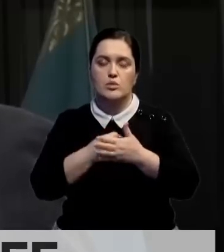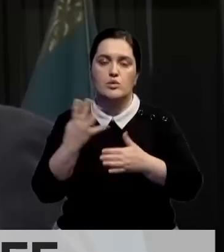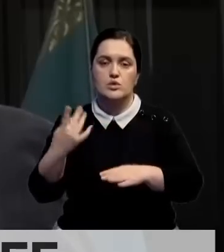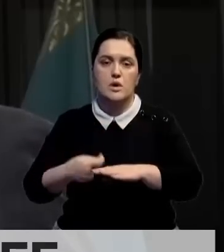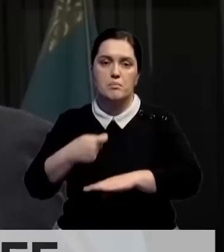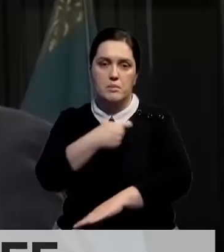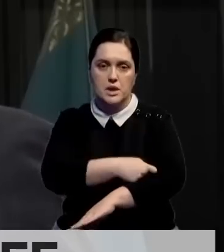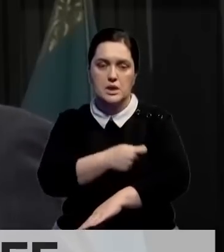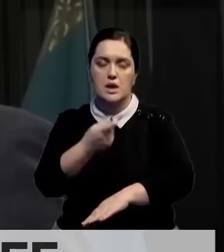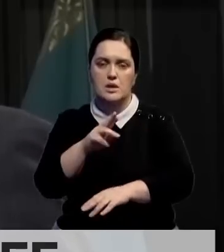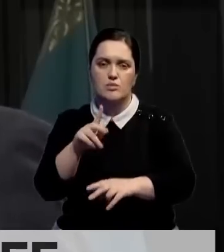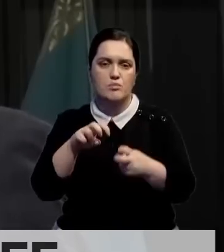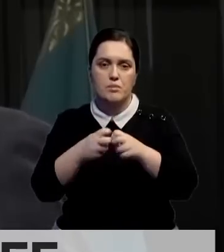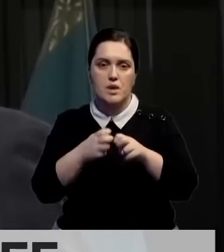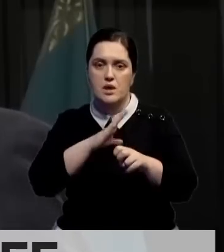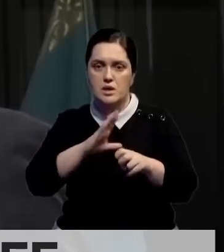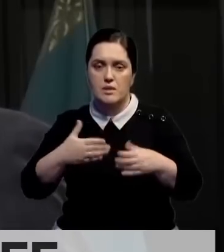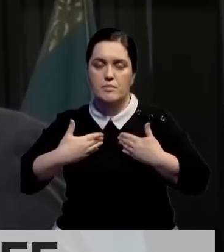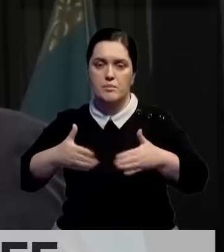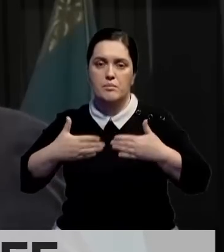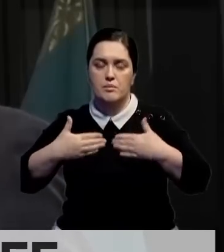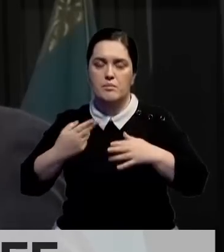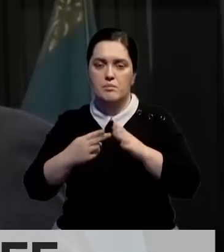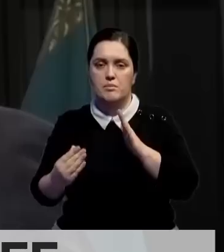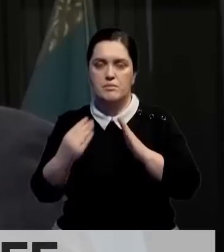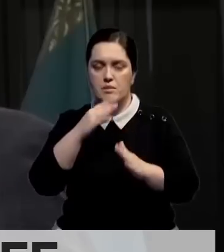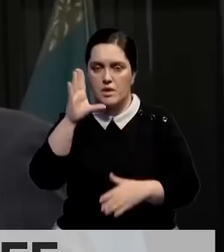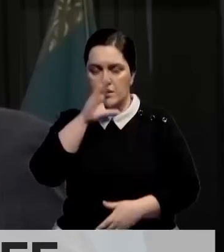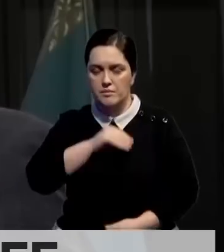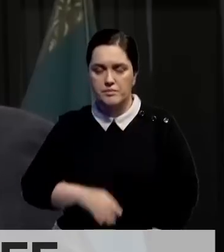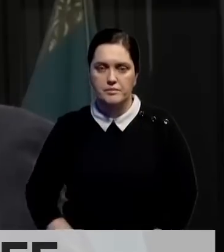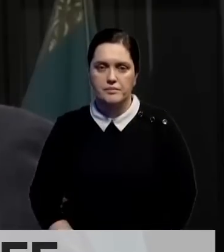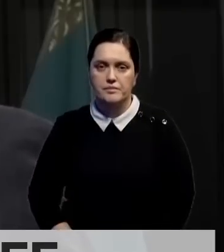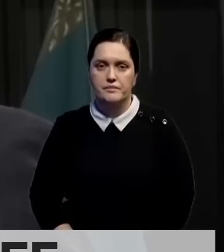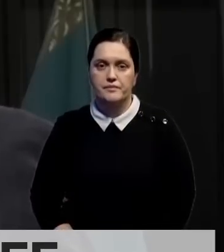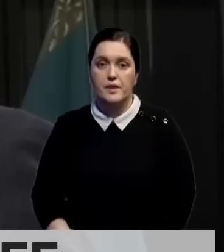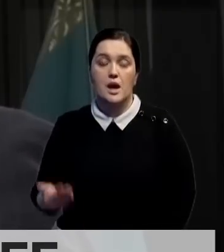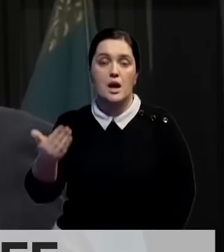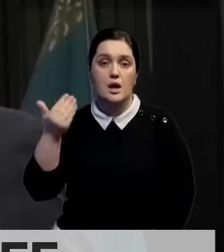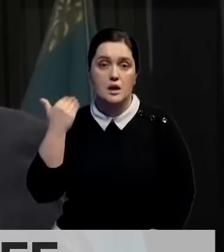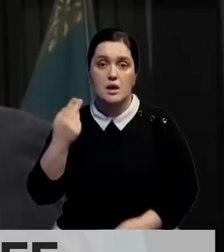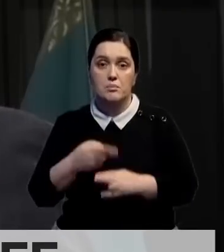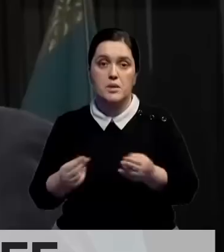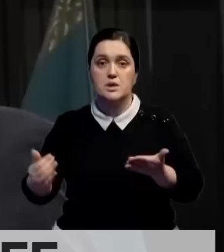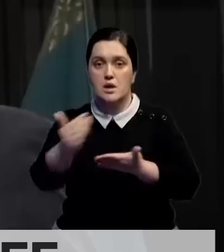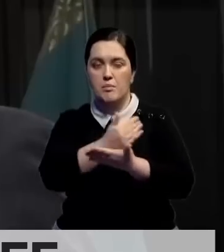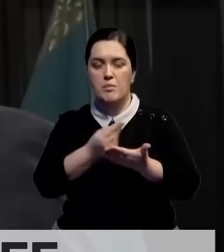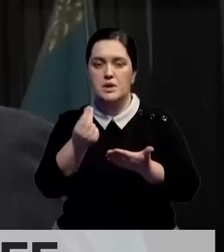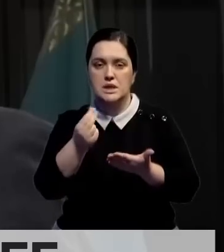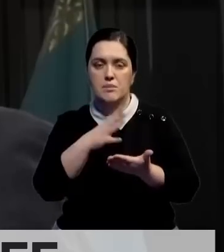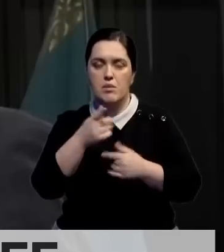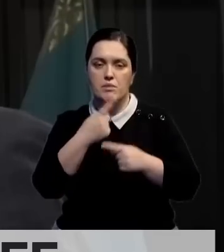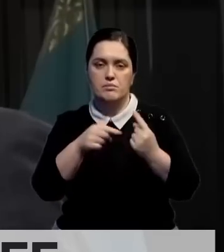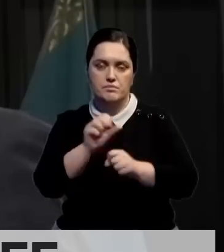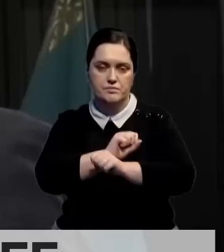метров для устранения проблем с доступом более 1000 потребителей к своей придомовой территории. Ранее необоснованно собранные денежные средства